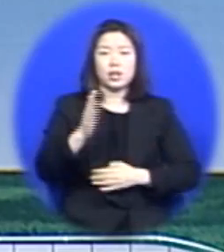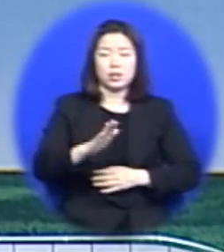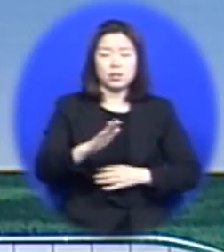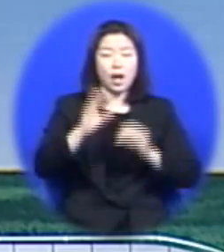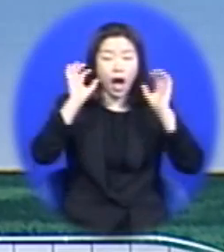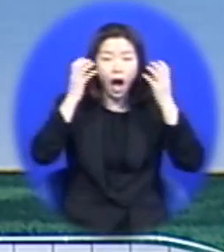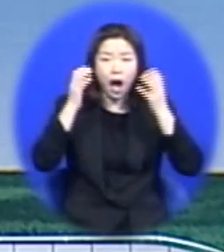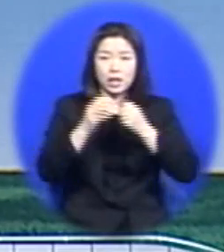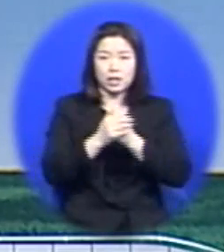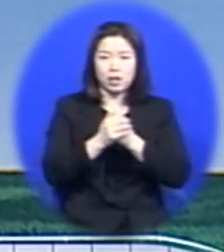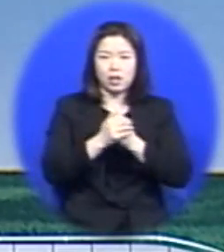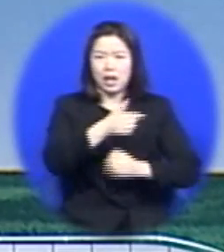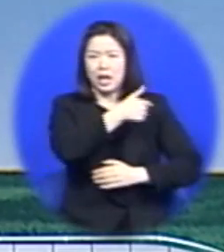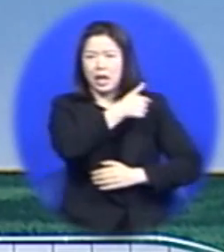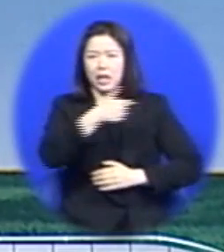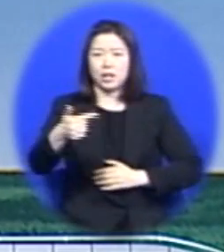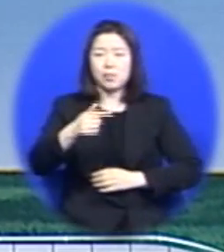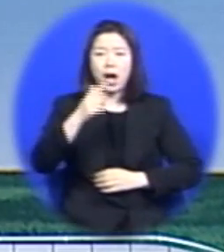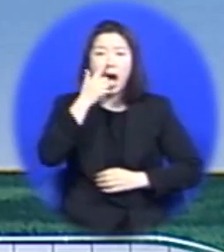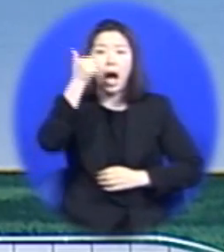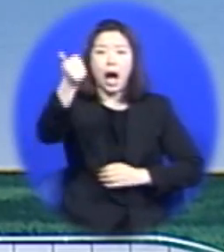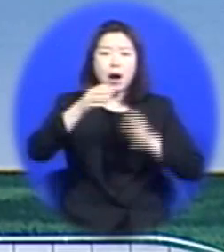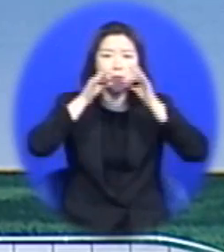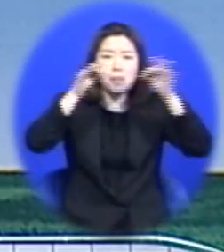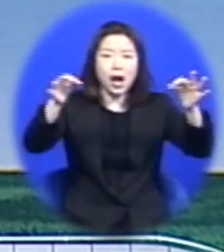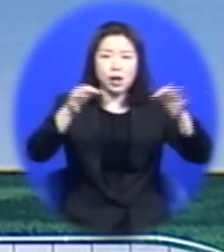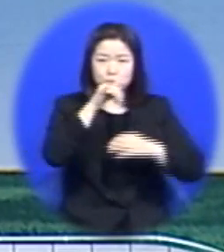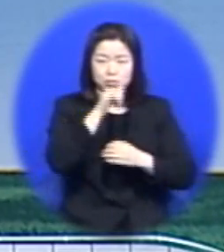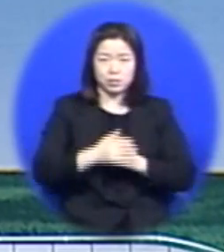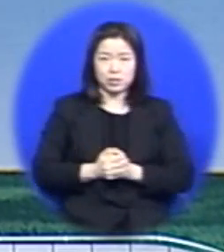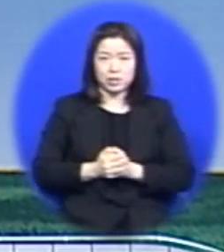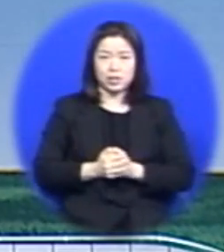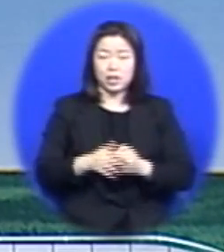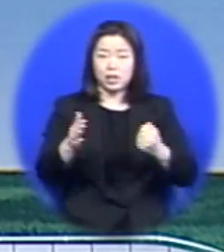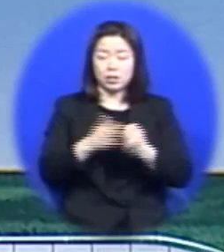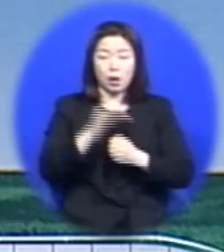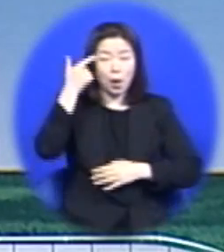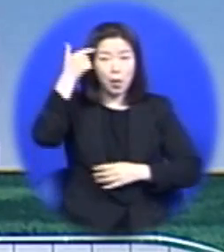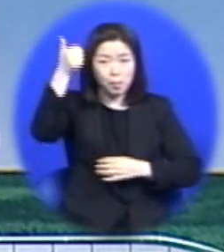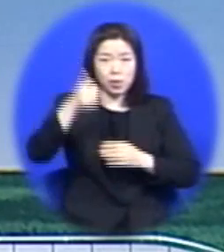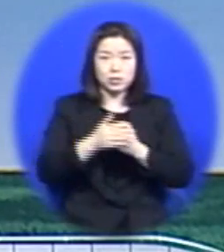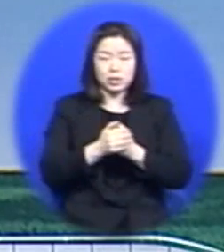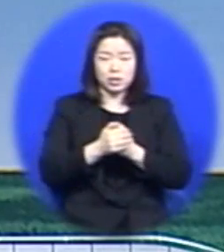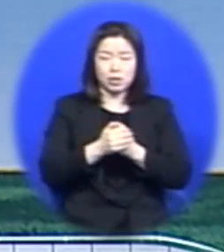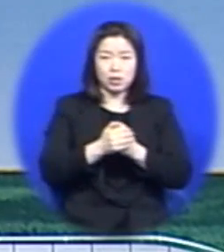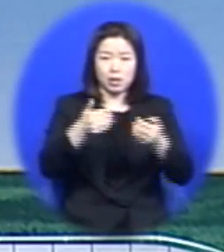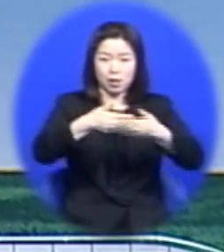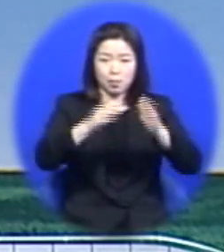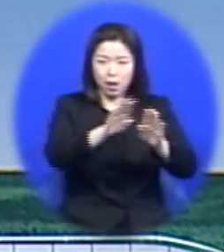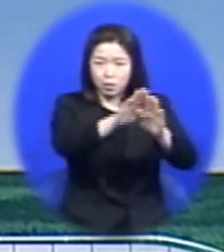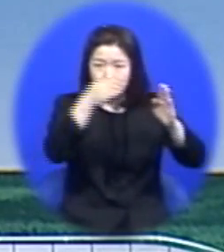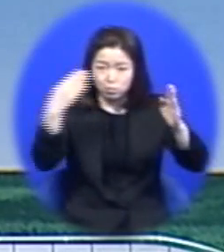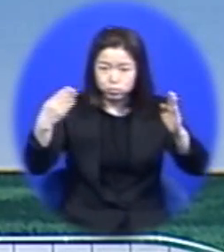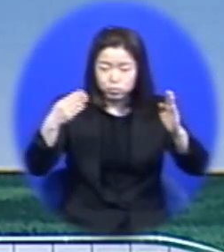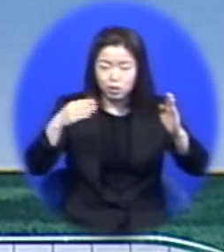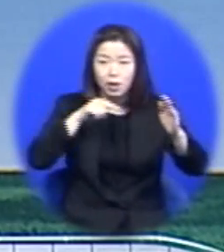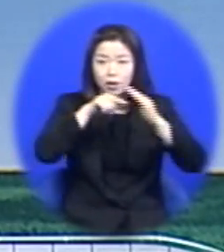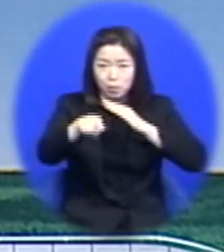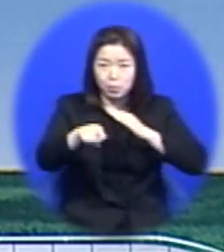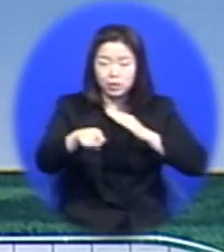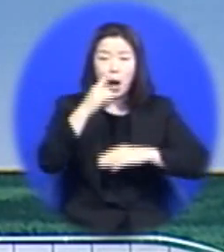아이가 큰 소리로 아빠를 부르는 겁니다. 그래서 목사님이 방문을 열고 들어가 보니까 엄마가